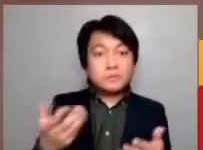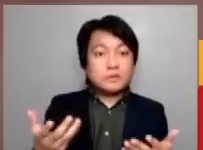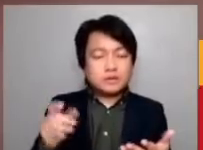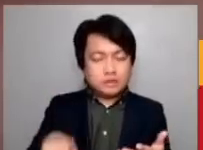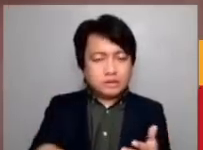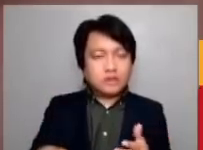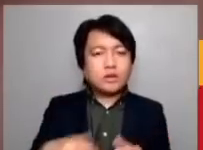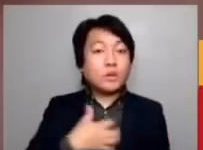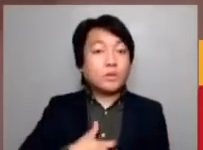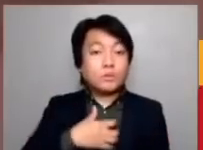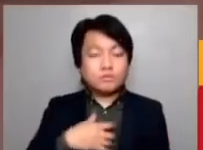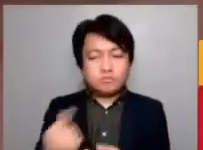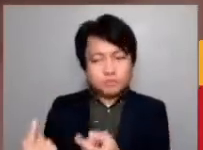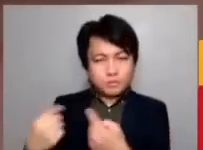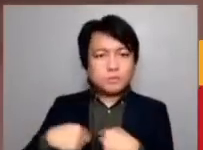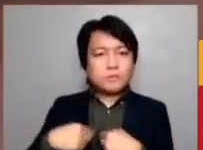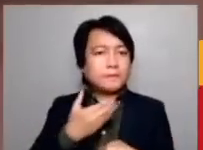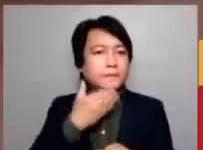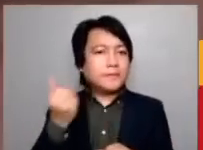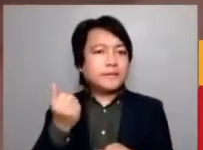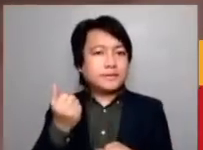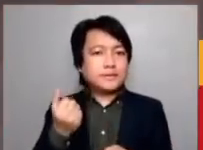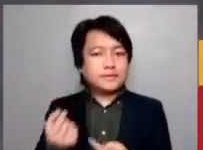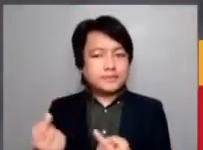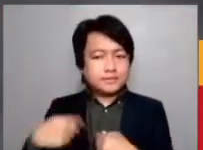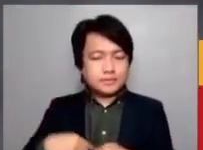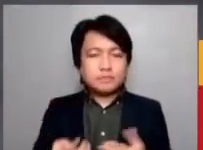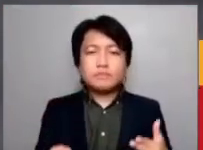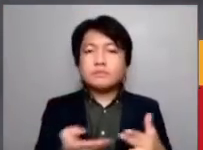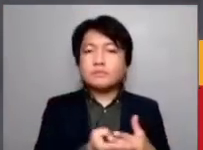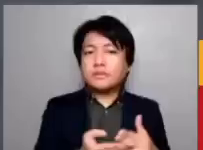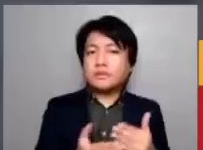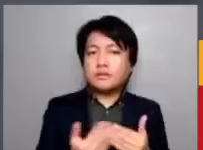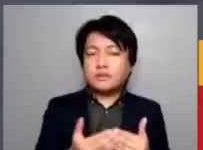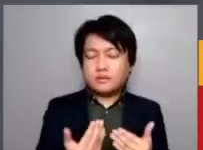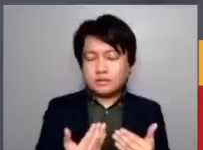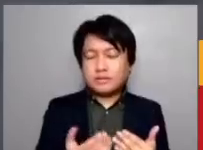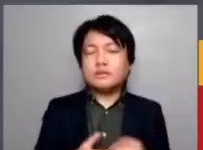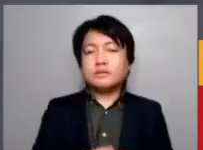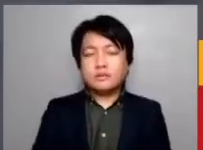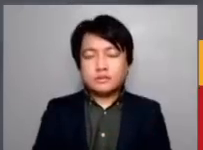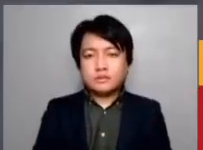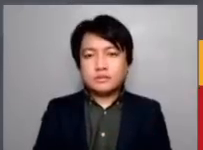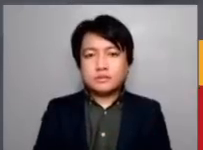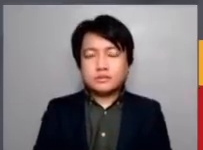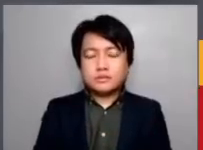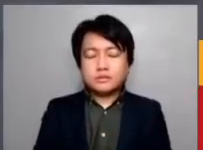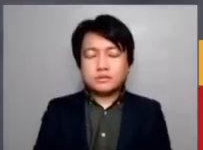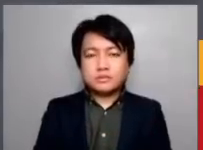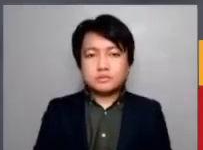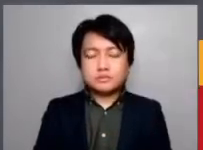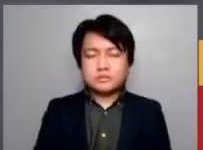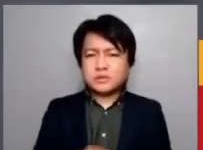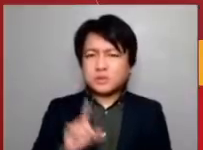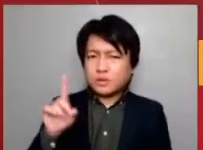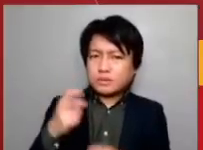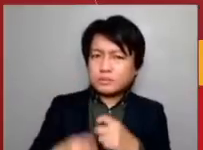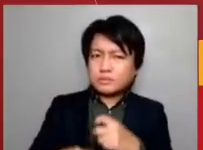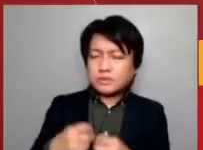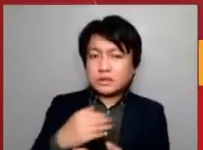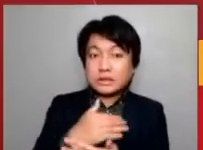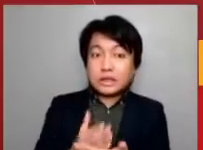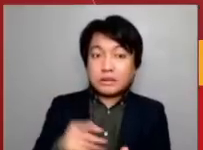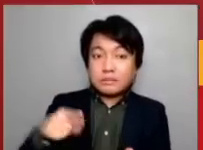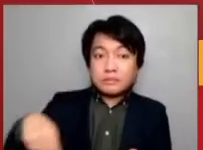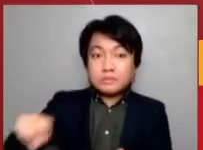rin. You know, your personal details are still being protected by national by data privacy. Ang problema po, yung ilan nating kababayan kasi,